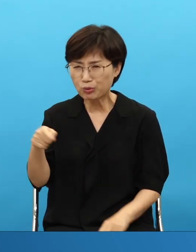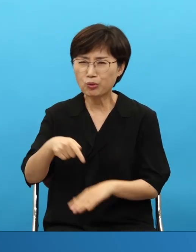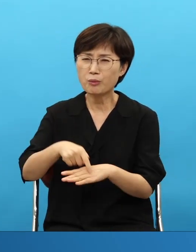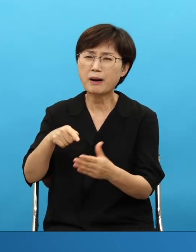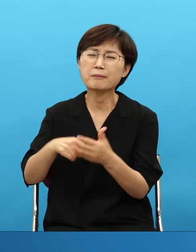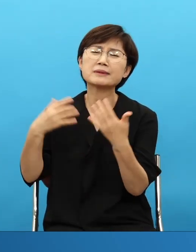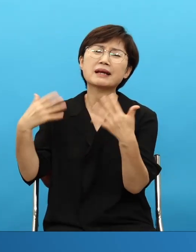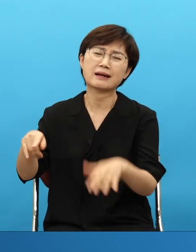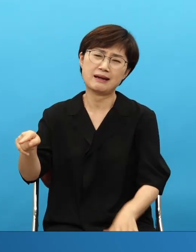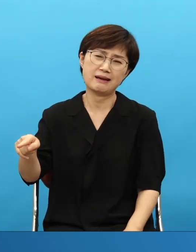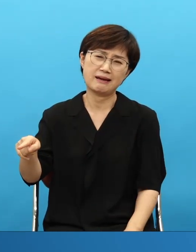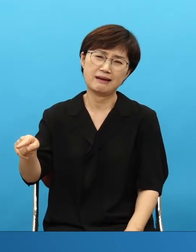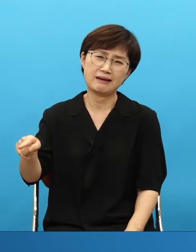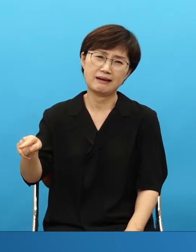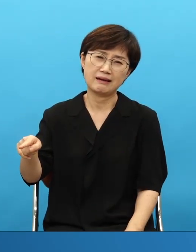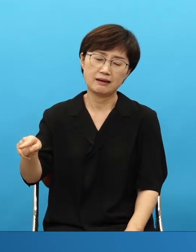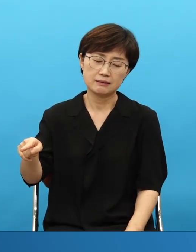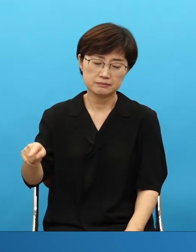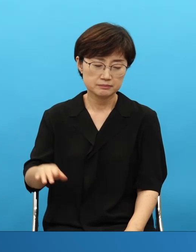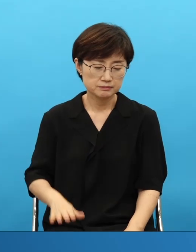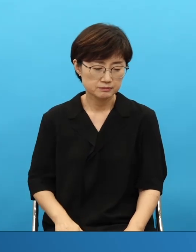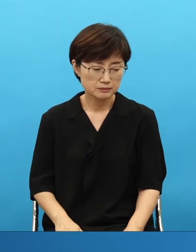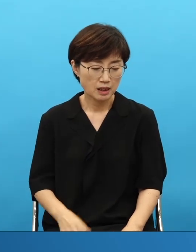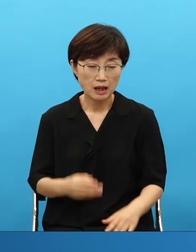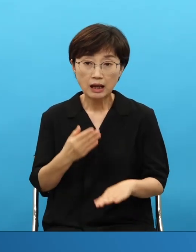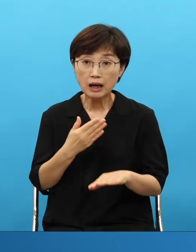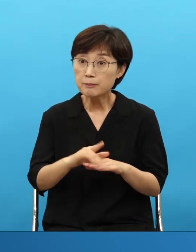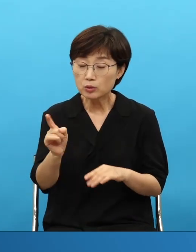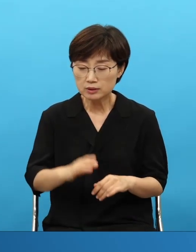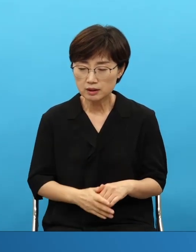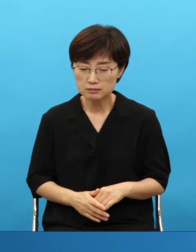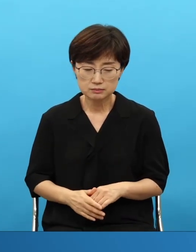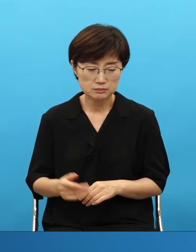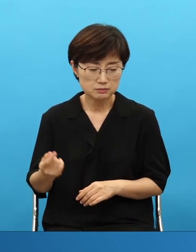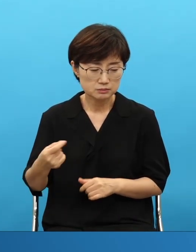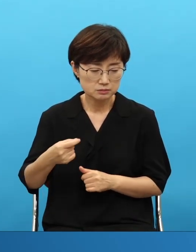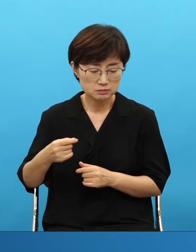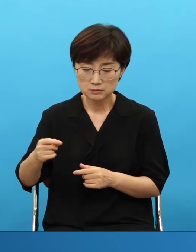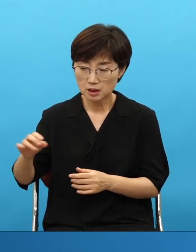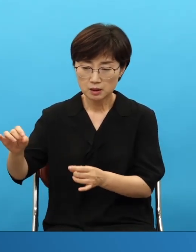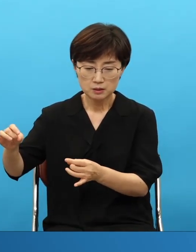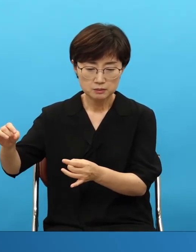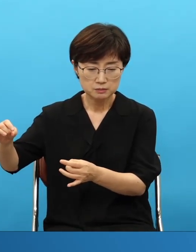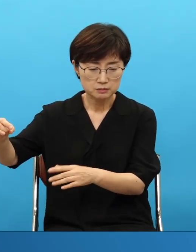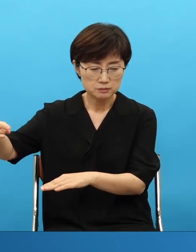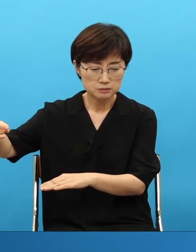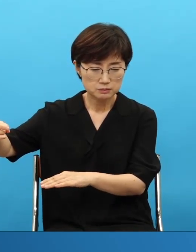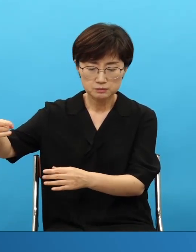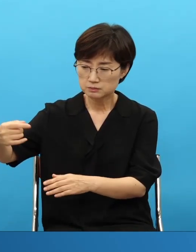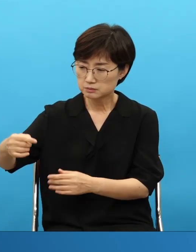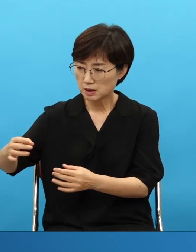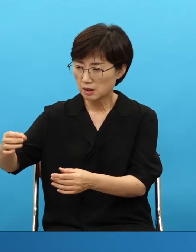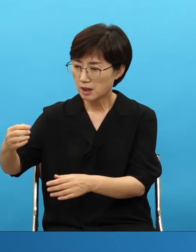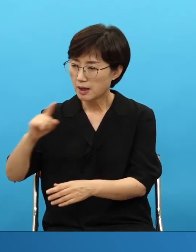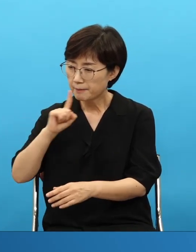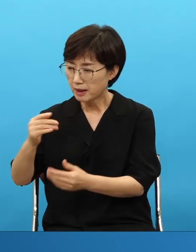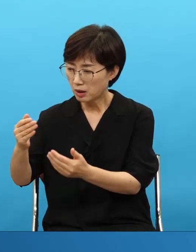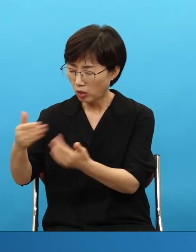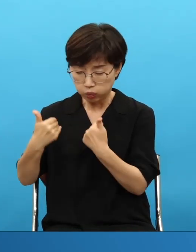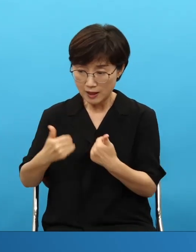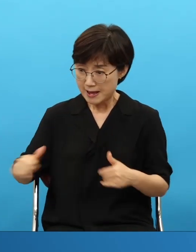其实闯祸的那些黑帮组织人反而是心非常软。 누가 요만큼만 욕하는데 못 참아. 就是说一句小话说他。 얼마나 못 참냐? 못 참아 칼로 찌를 죽이버려.